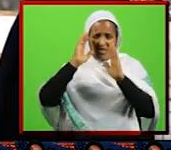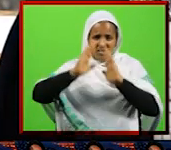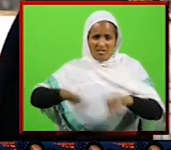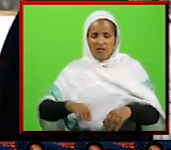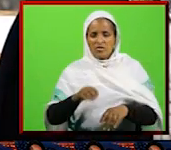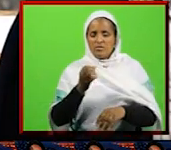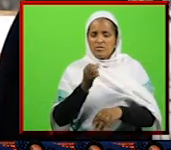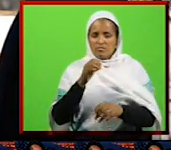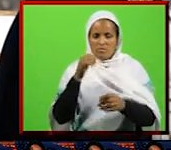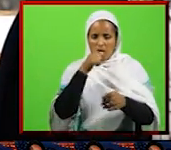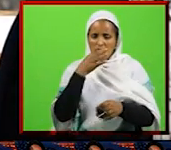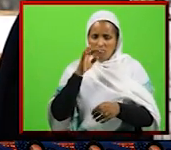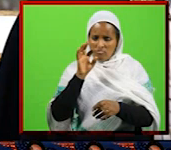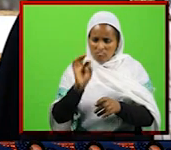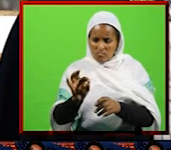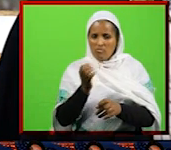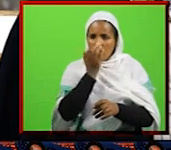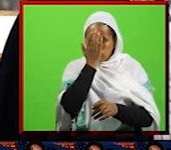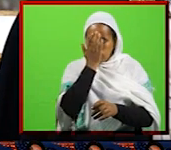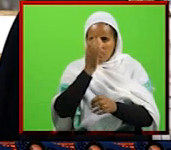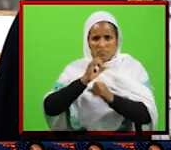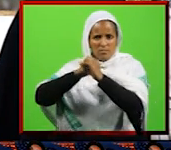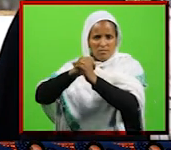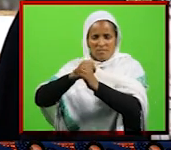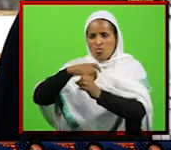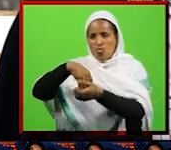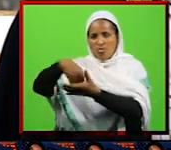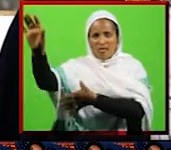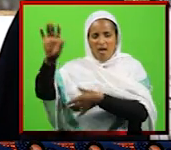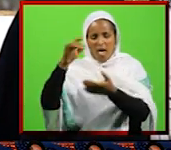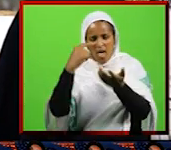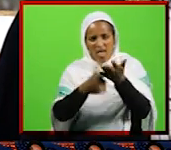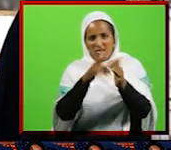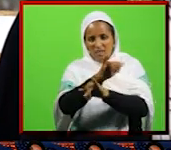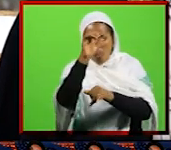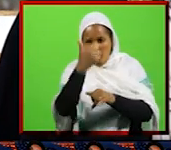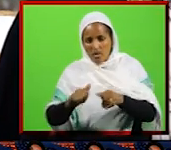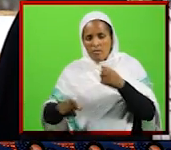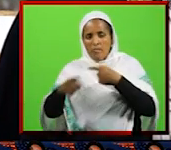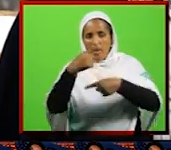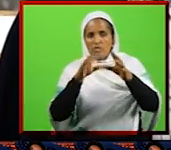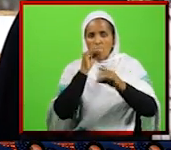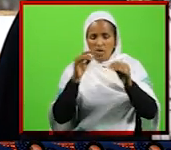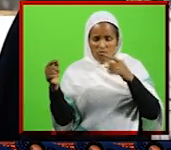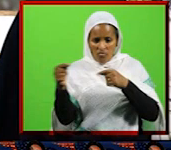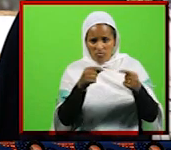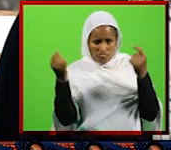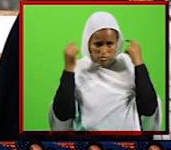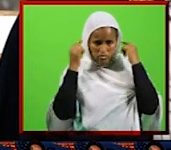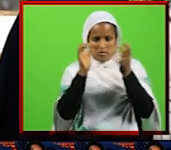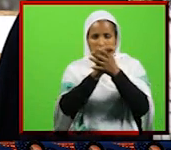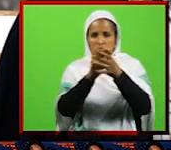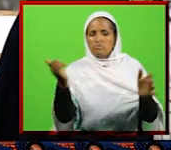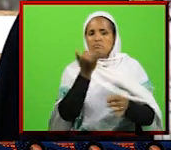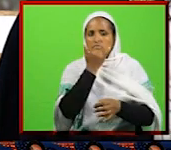ቤቴ ልታፈርሽ ብላ አስወጣቻት ከላቻት ይባላል። ስለዚህ አሁን ይሄ ማንም በሚያመጣው ወሬ ትዳራችንን